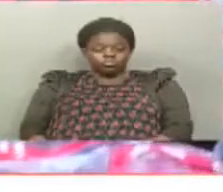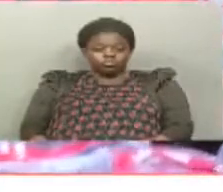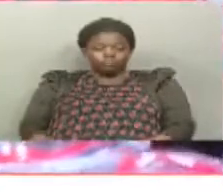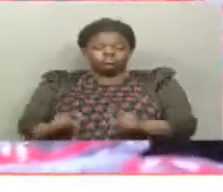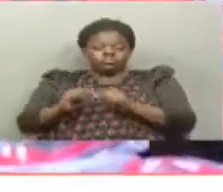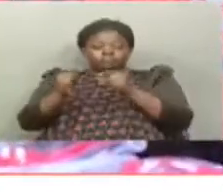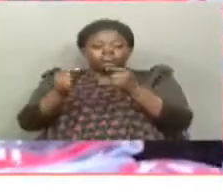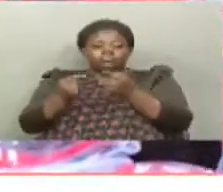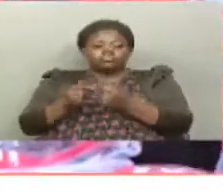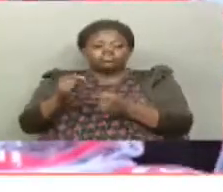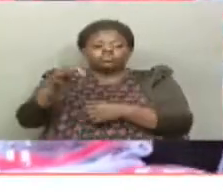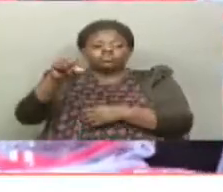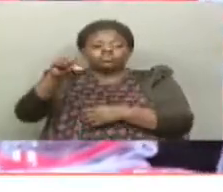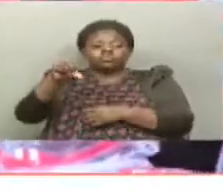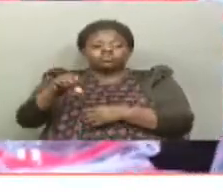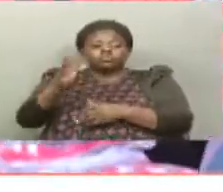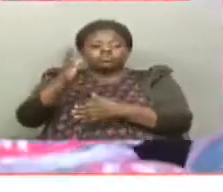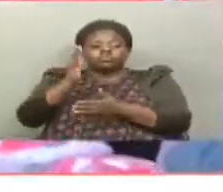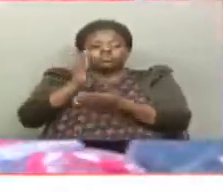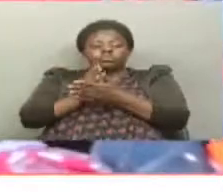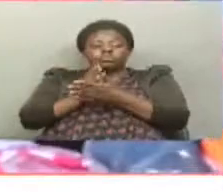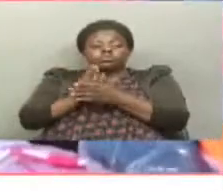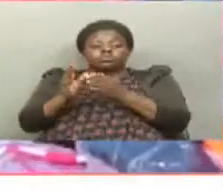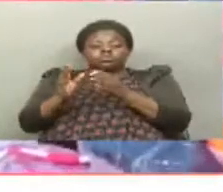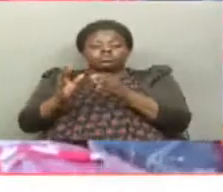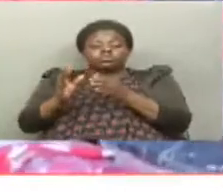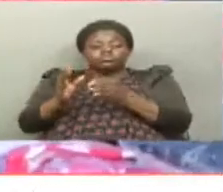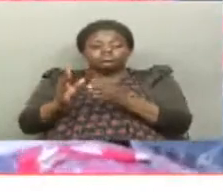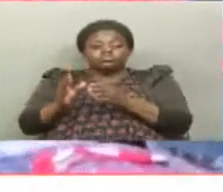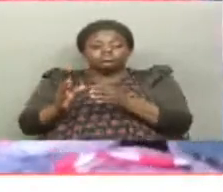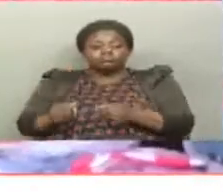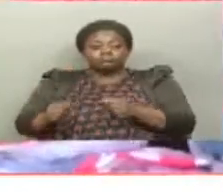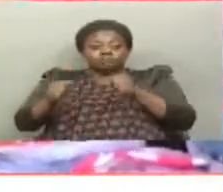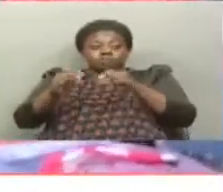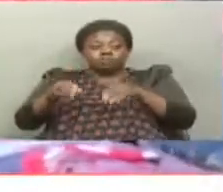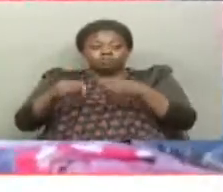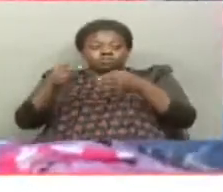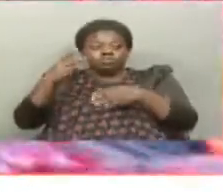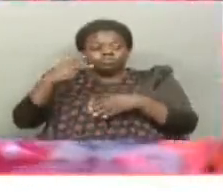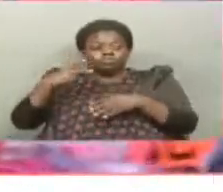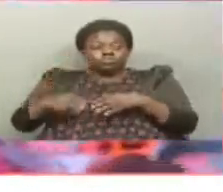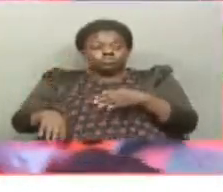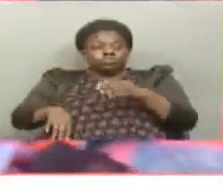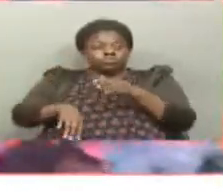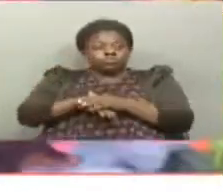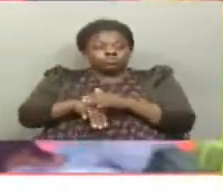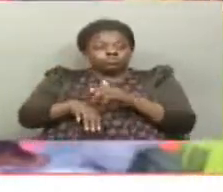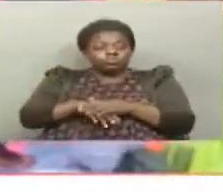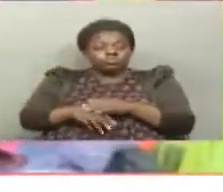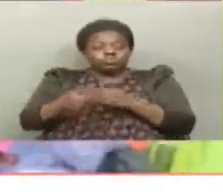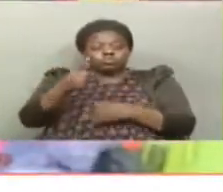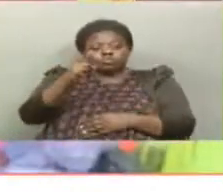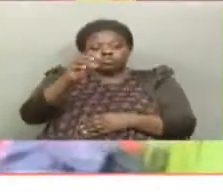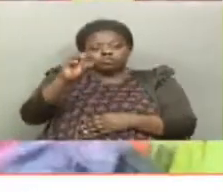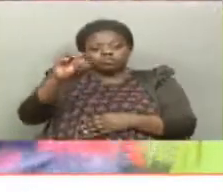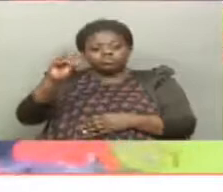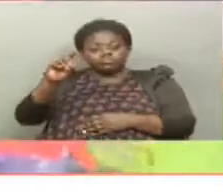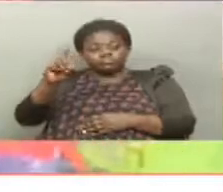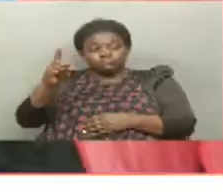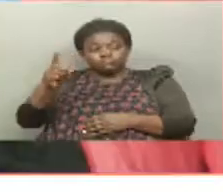Timu mwenda zezetabye mu kikopo kino nga zaweereddwa seti y'omujoozo mpira n'ensimbi emitwalo 10 nga abaakutte ekifo